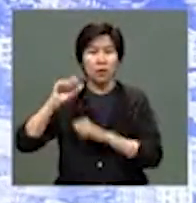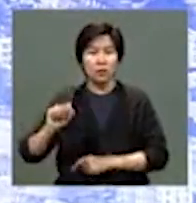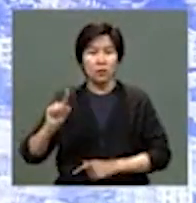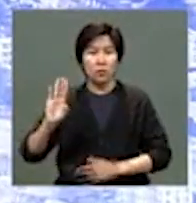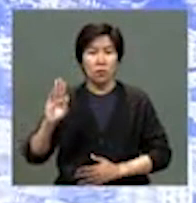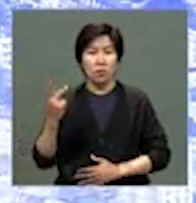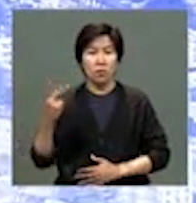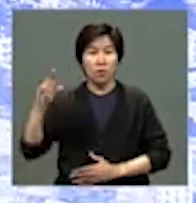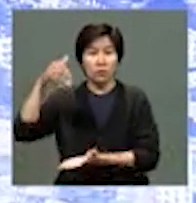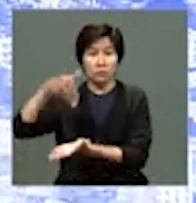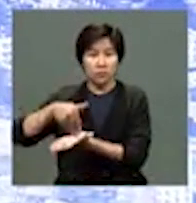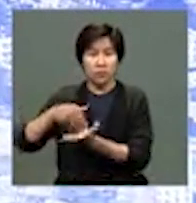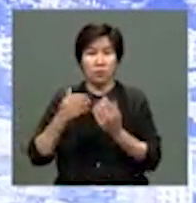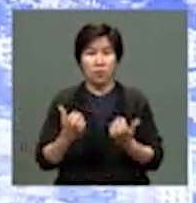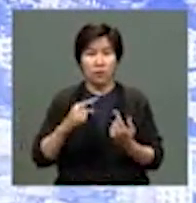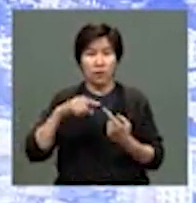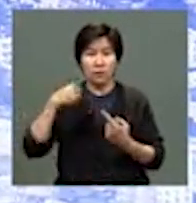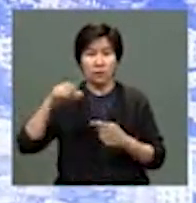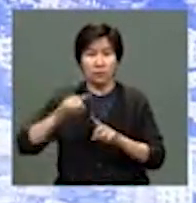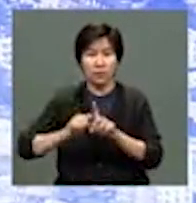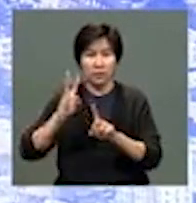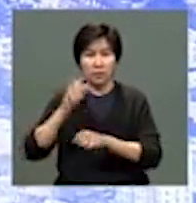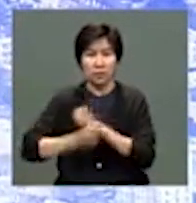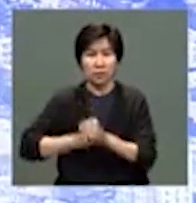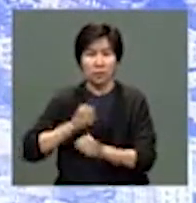นะครับสวัสดีครับพี่น้องประชาชนครับผมในแพทย์ทวีศิลป์วิษณุโยธินในฐานะโฆษกศปภรายงานตัวสำหรับวันที่10มิถุนายน 2563